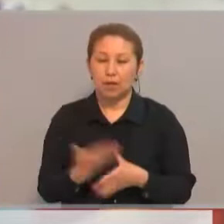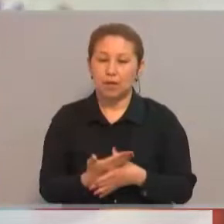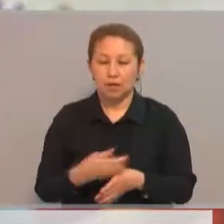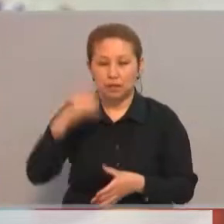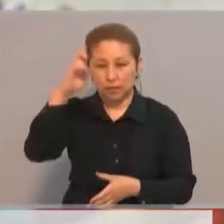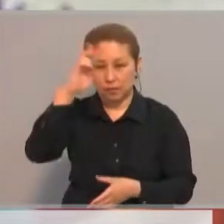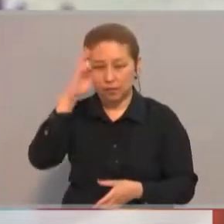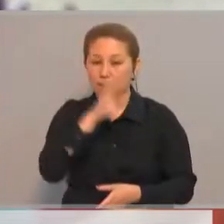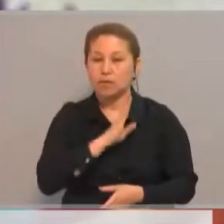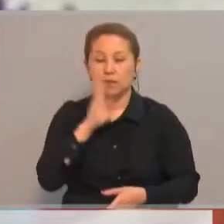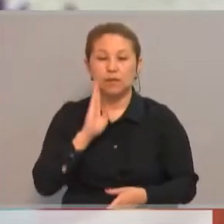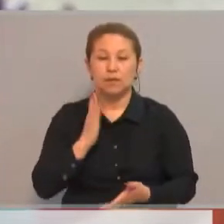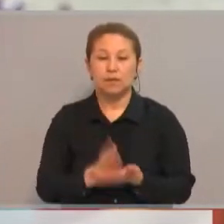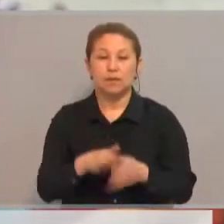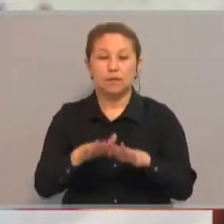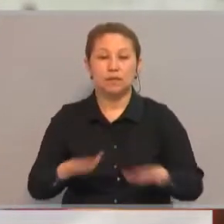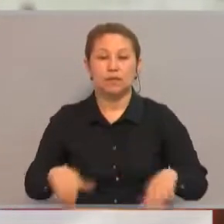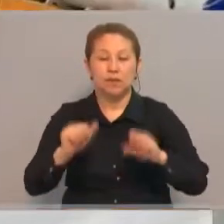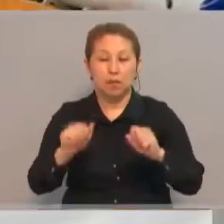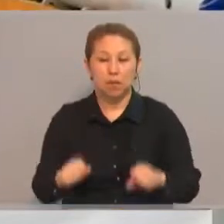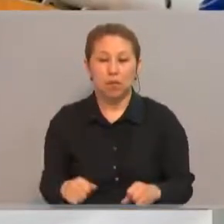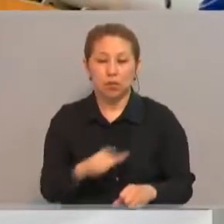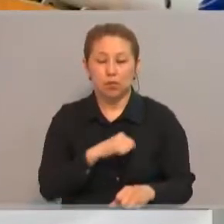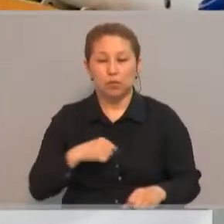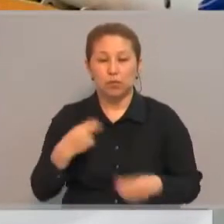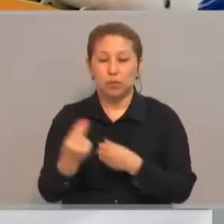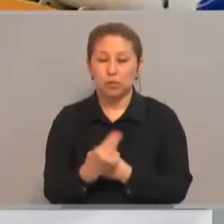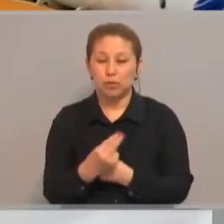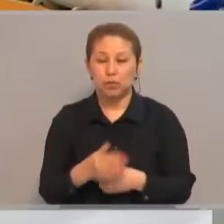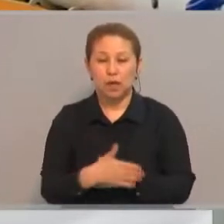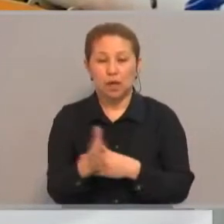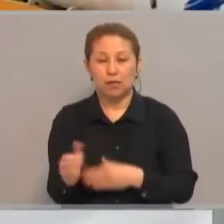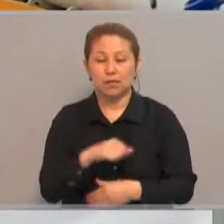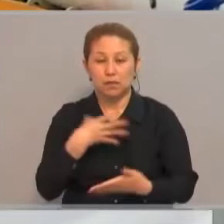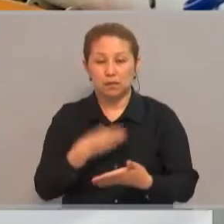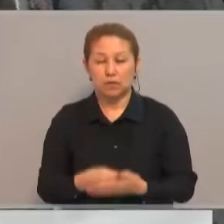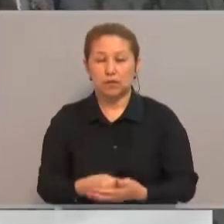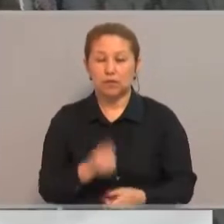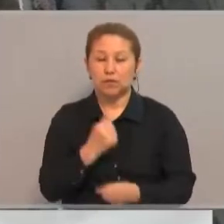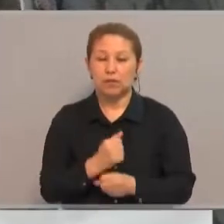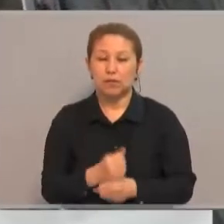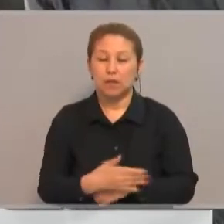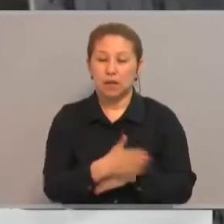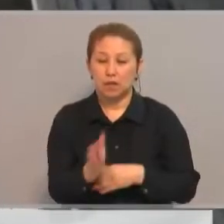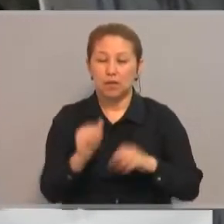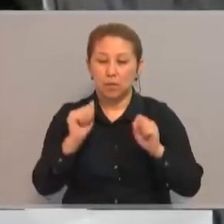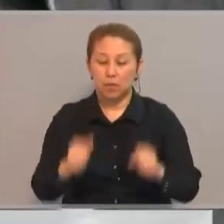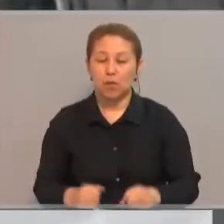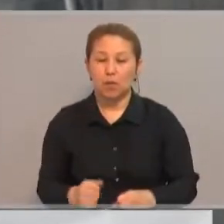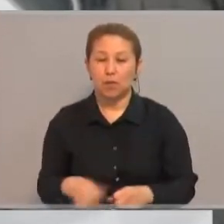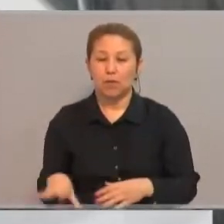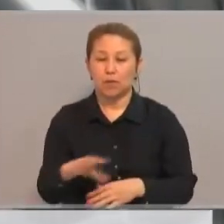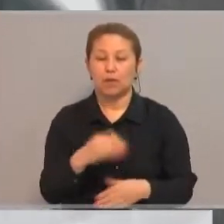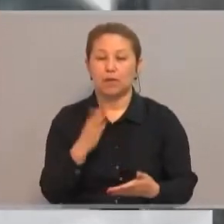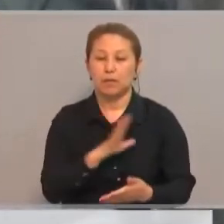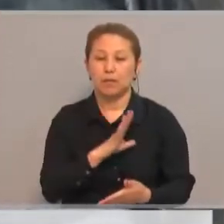государства, женщины, у которых есть дети, могут позволить себе учиться и открывать свое дело. Многие товары нашего производства –